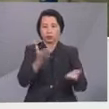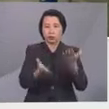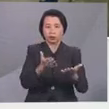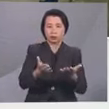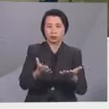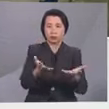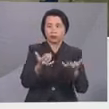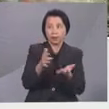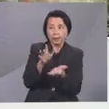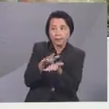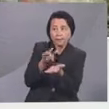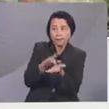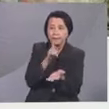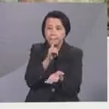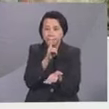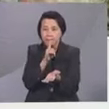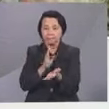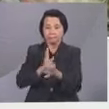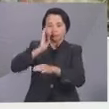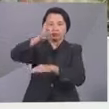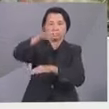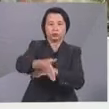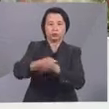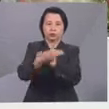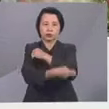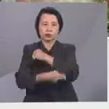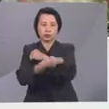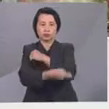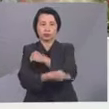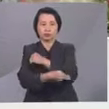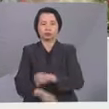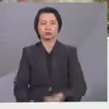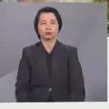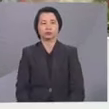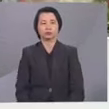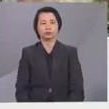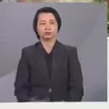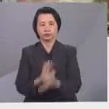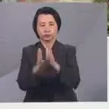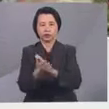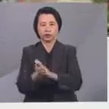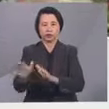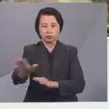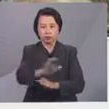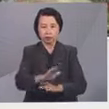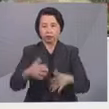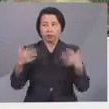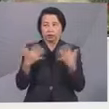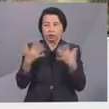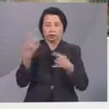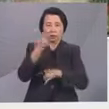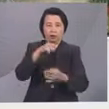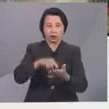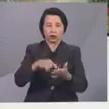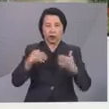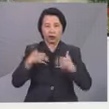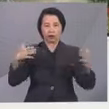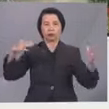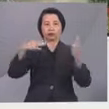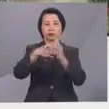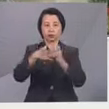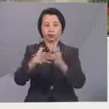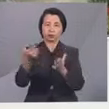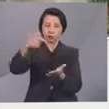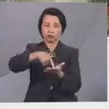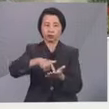yang ingin mengambil kesempatan untuk rentas negeri supaya mungkin mereka takut hari ini ada sekatan dan